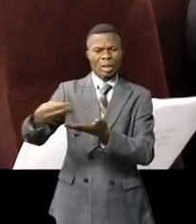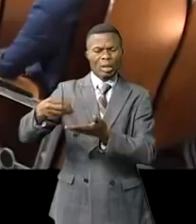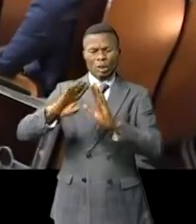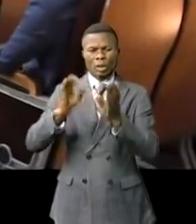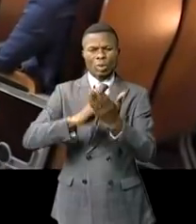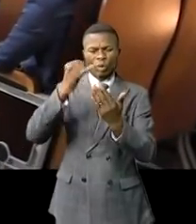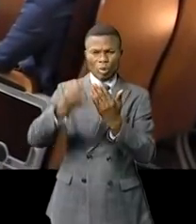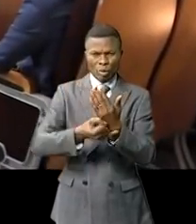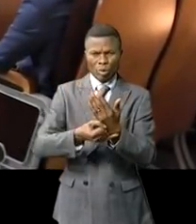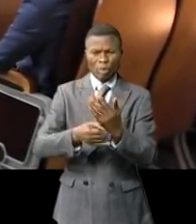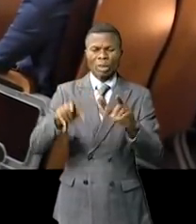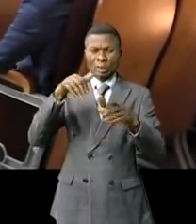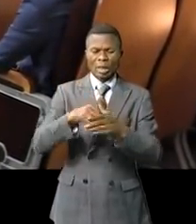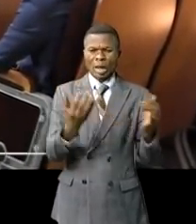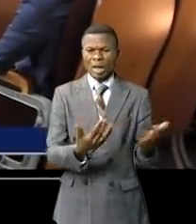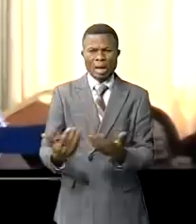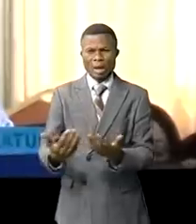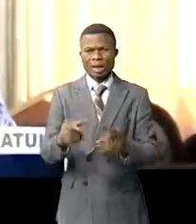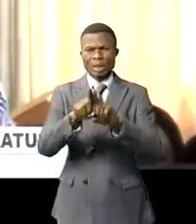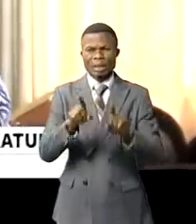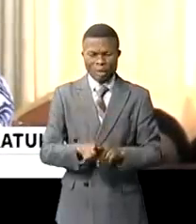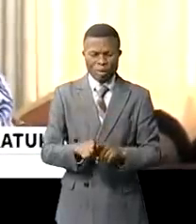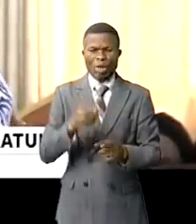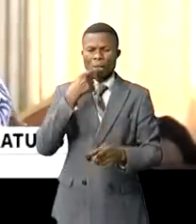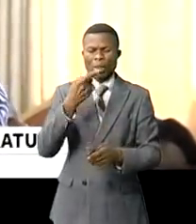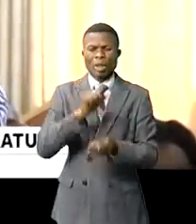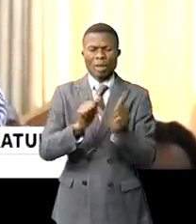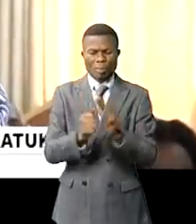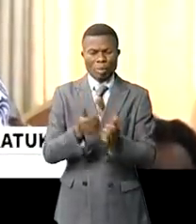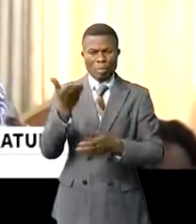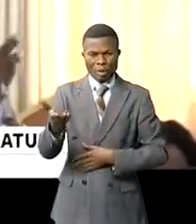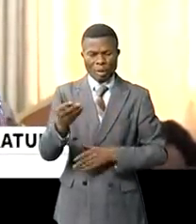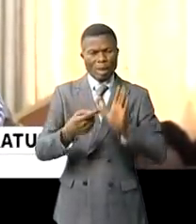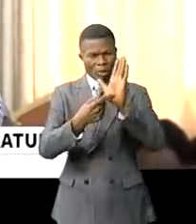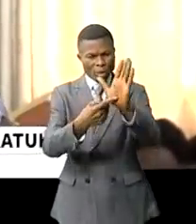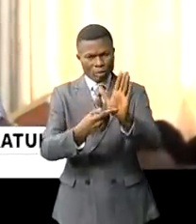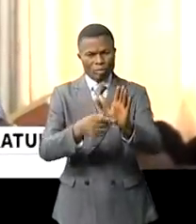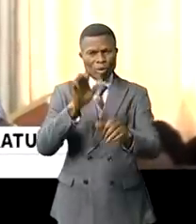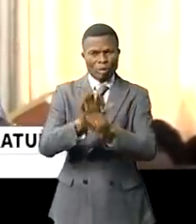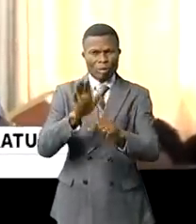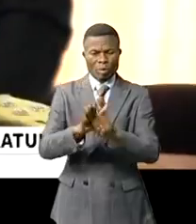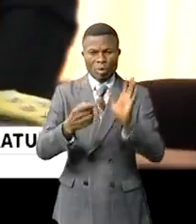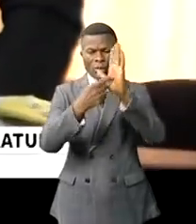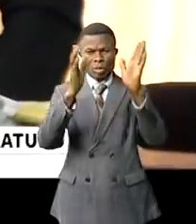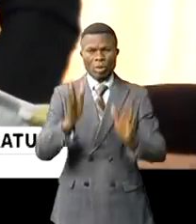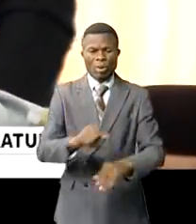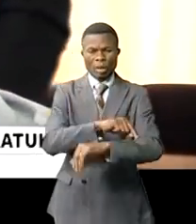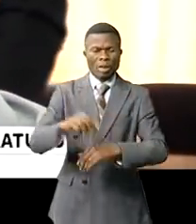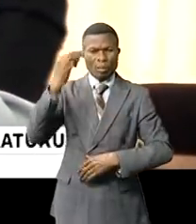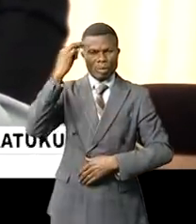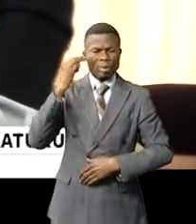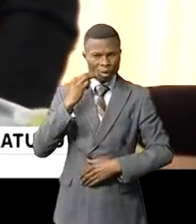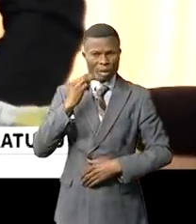projets à caractère informatique. Il a aussi été question à cette réunion de présenter aux différents représentants des ministères